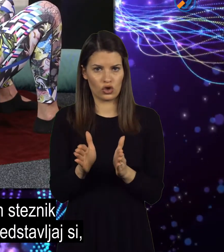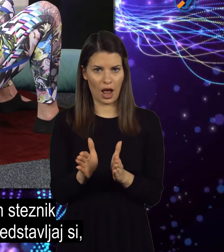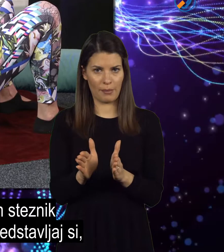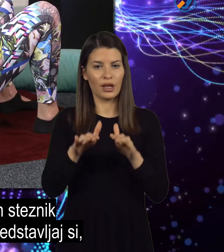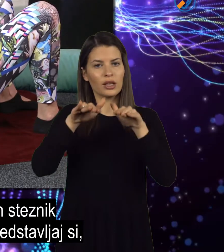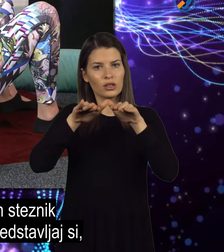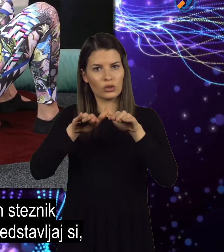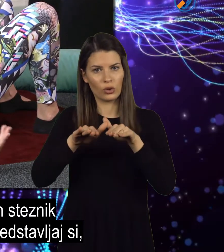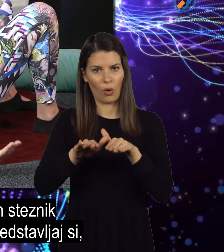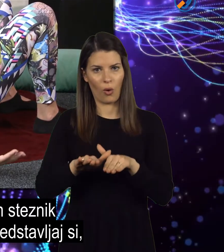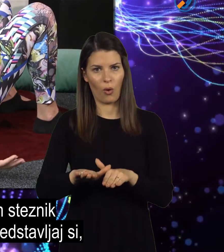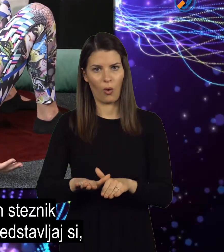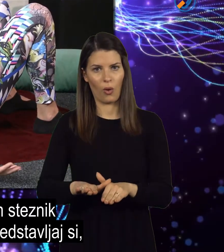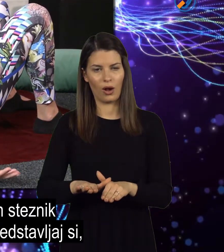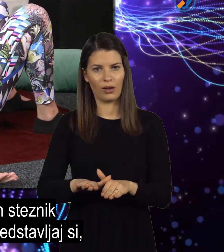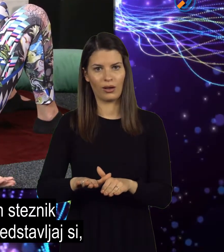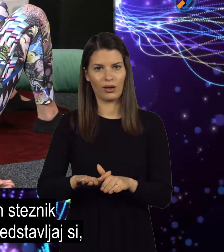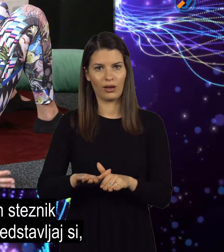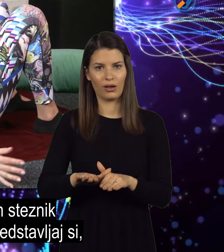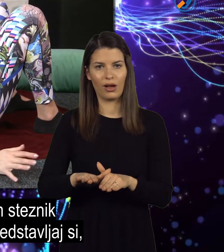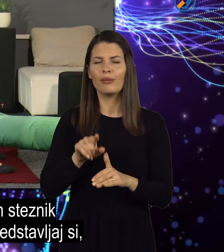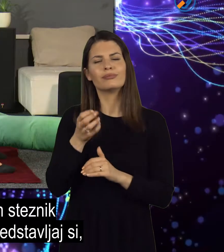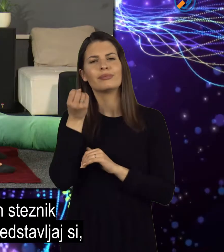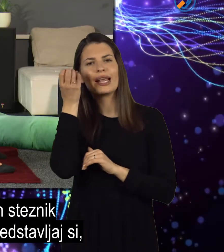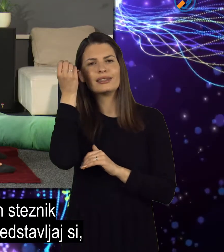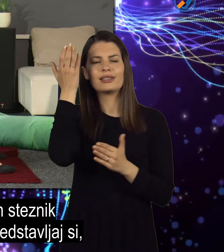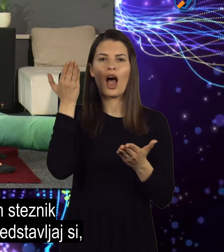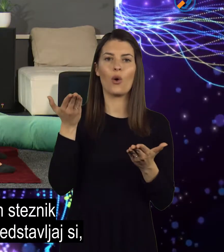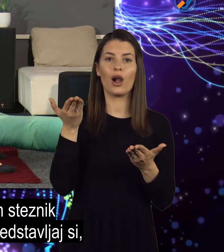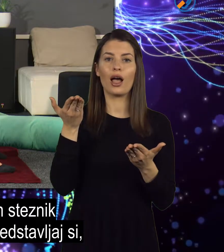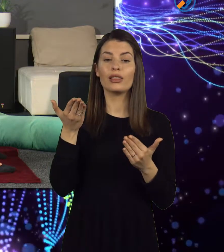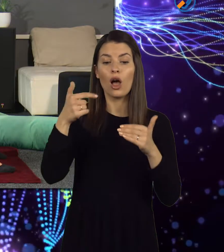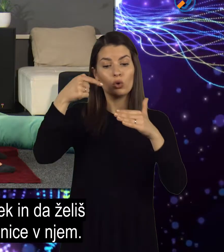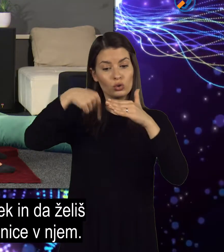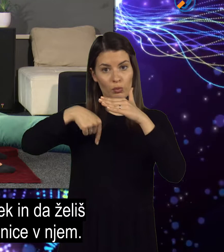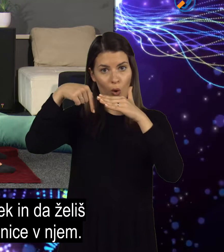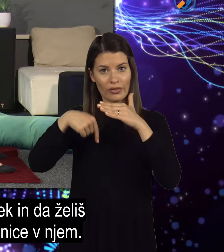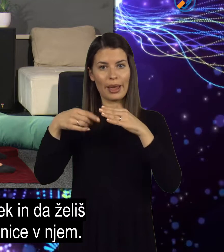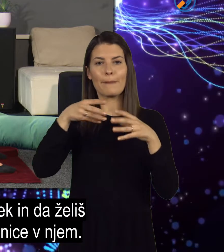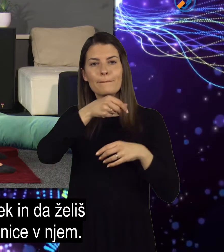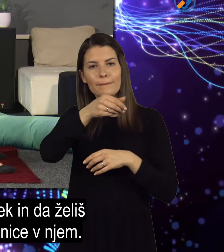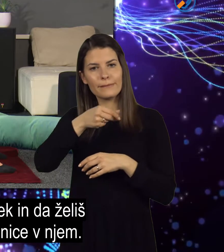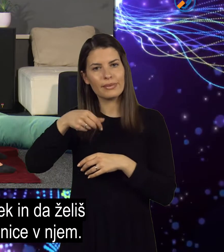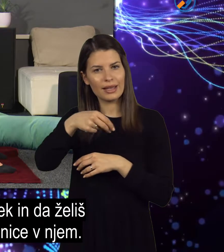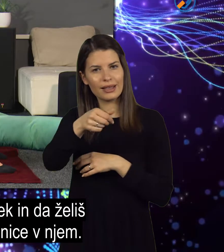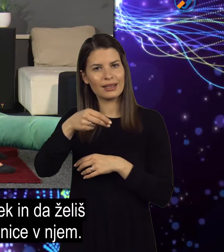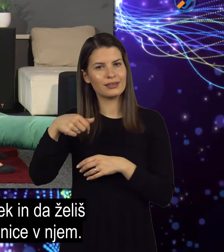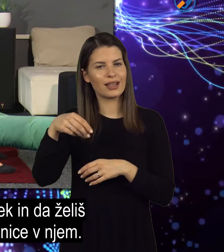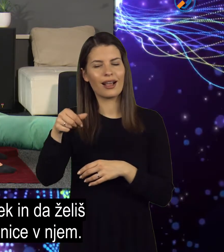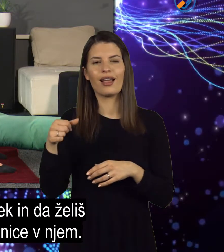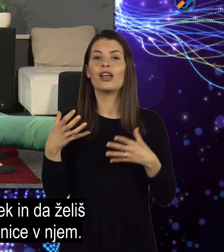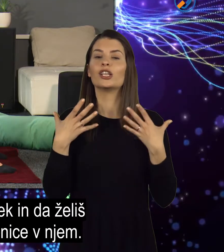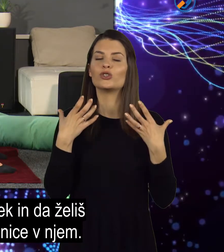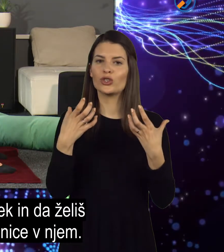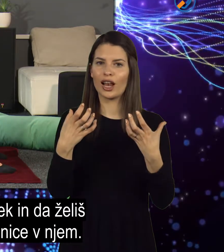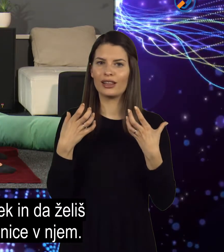ožam steznik in spuščam dol. Torej predstavljaj si, da je pod tabo pesek